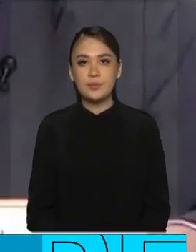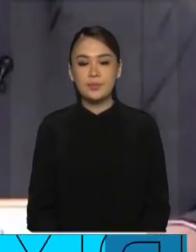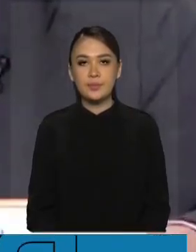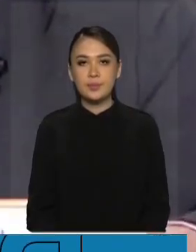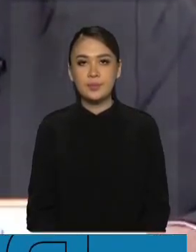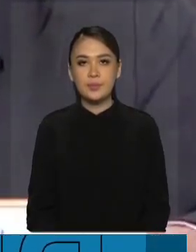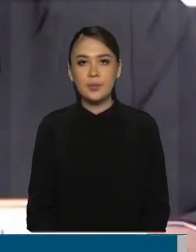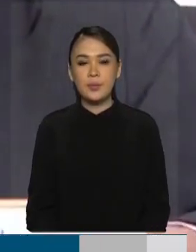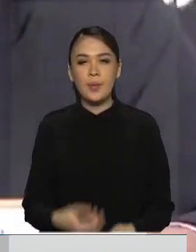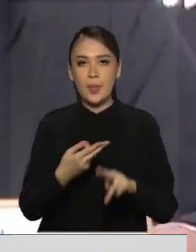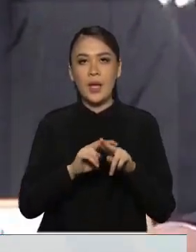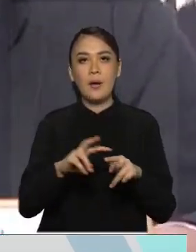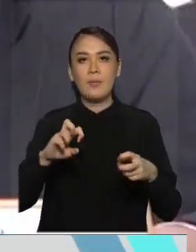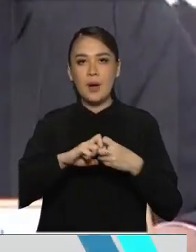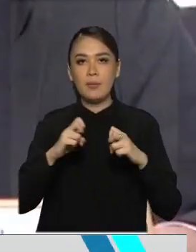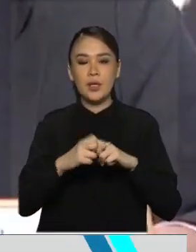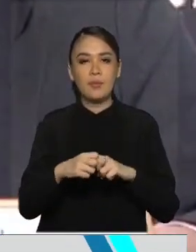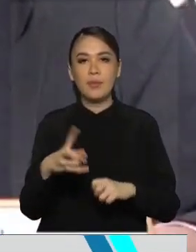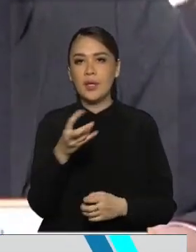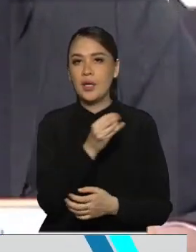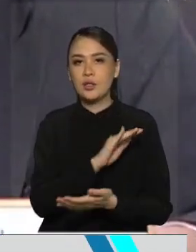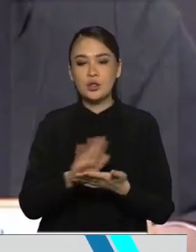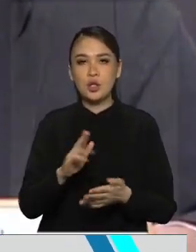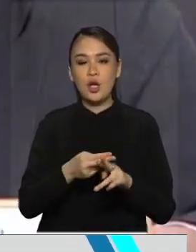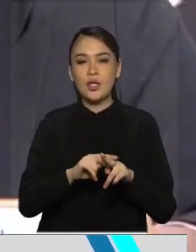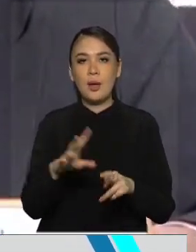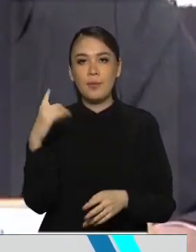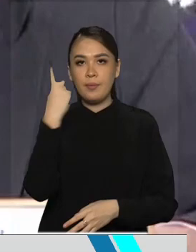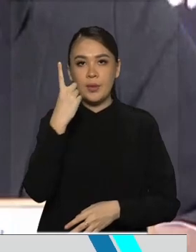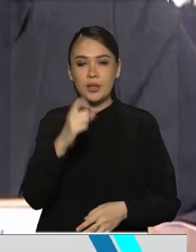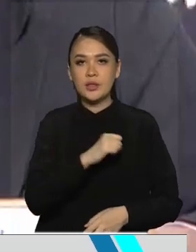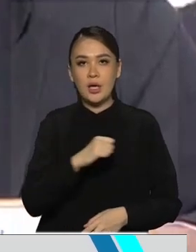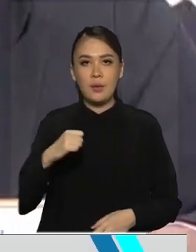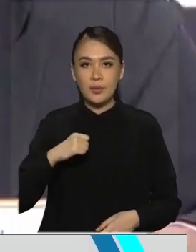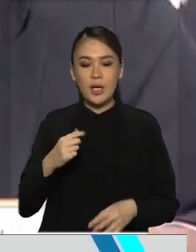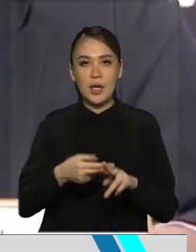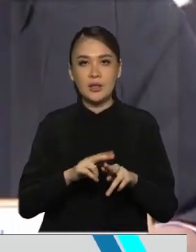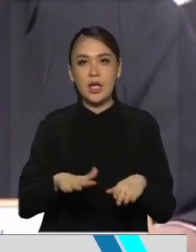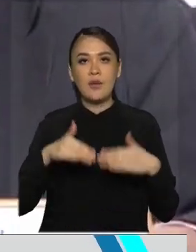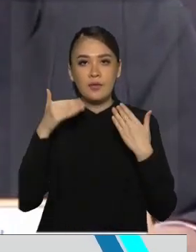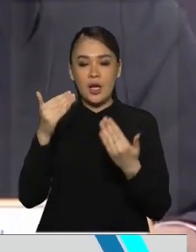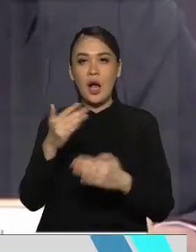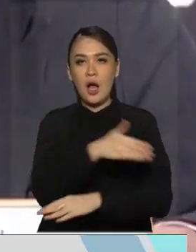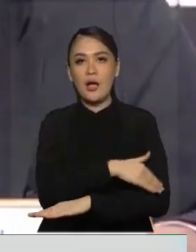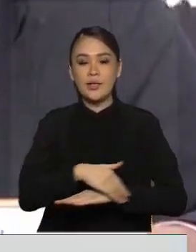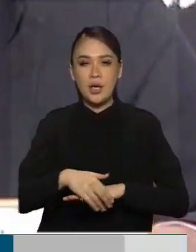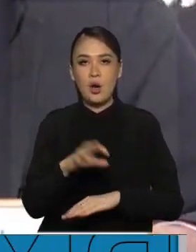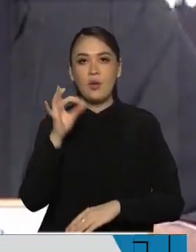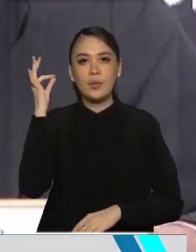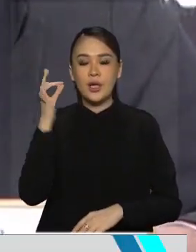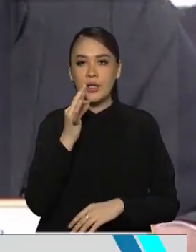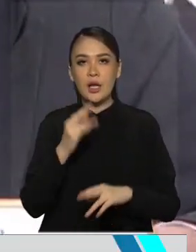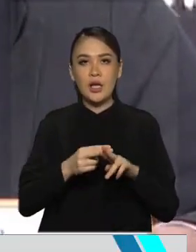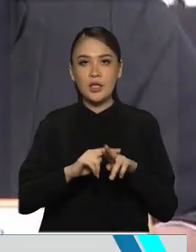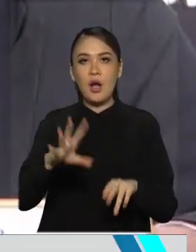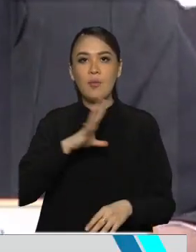Фермеров проблем быть не должно, потому что это в первоочередном порядке отгружается именно им. Потому что в адрес операторов, которых назначают